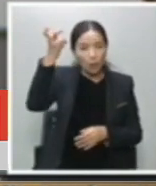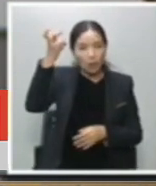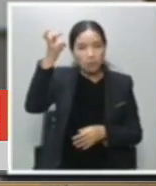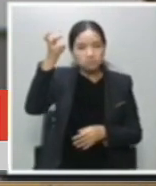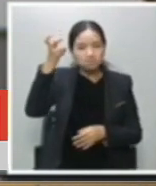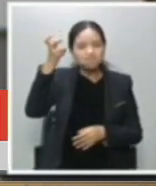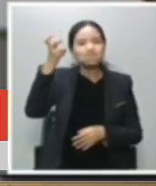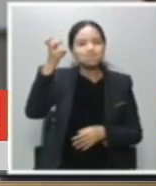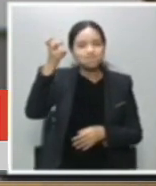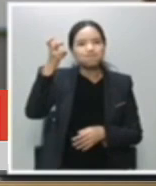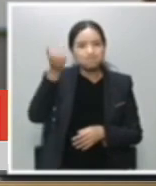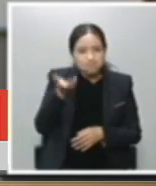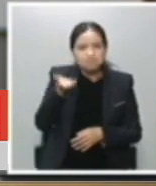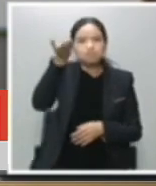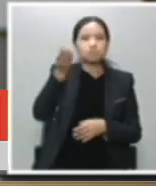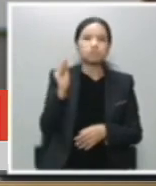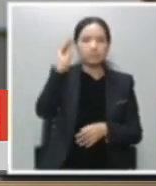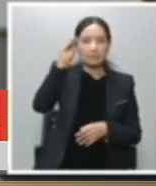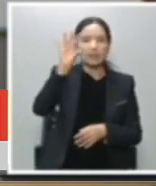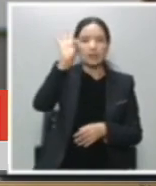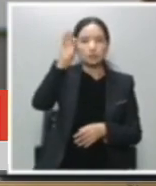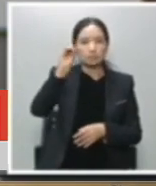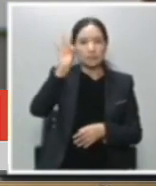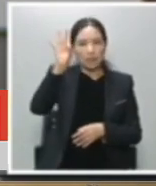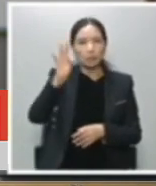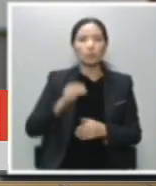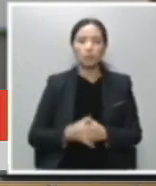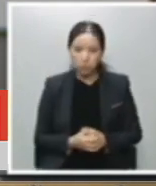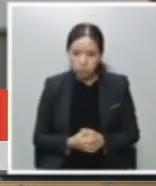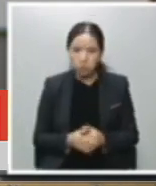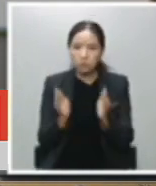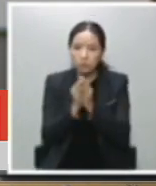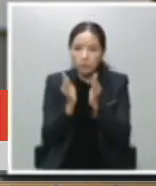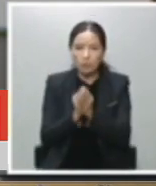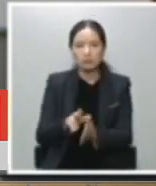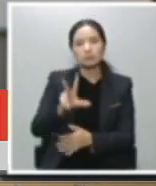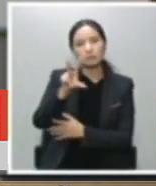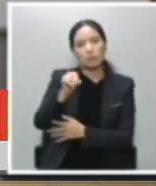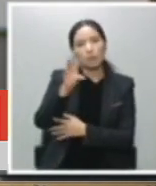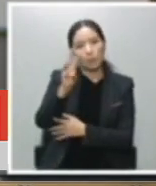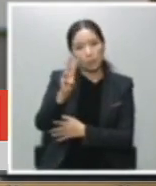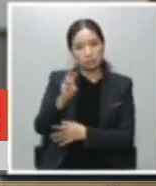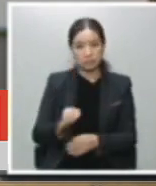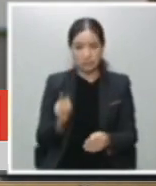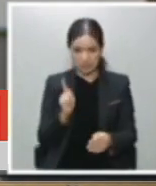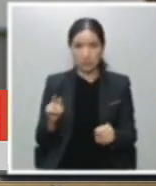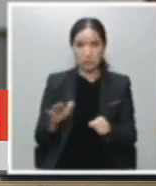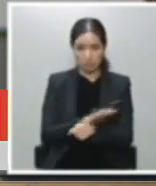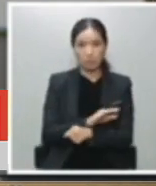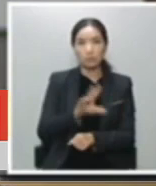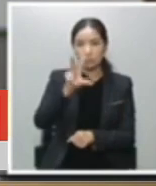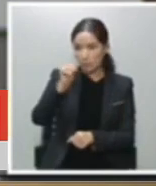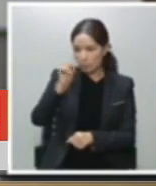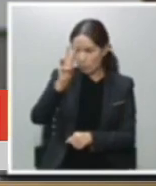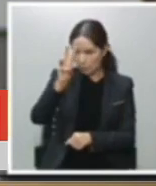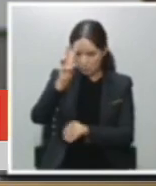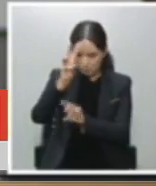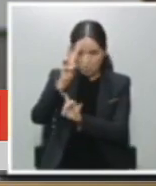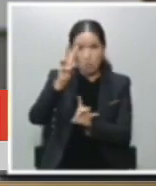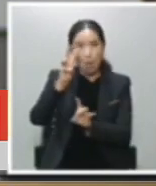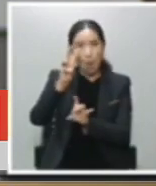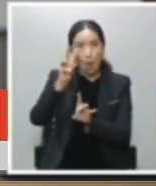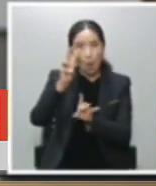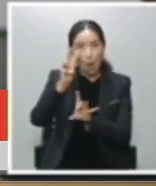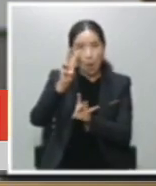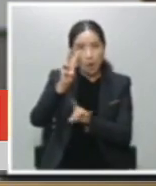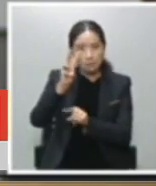ำดับที่99ของโลกได้คะแนน36คะแนนจากคะแนนเต็มร้อยประการสำคัญ